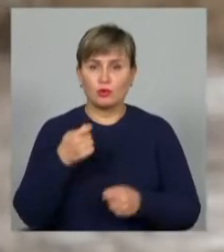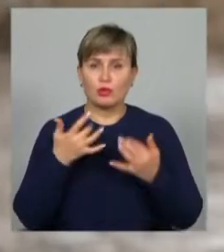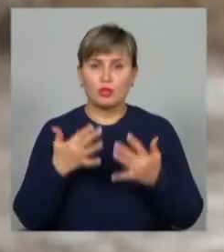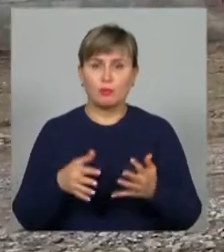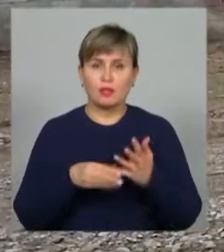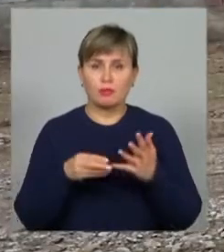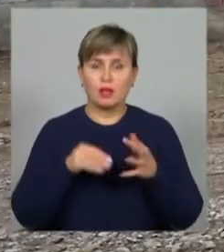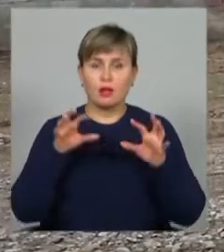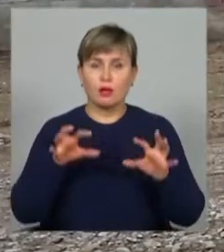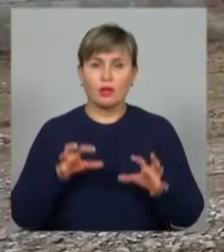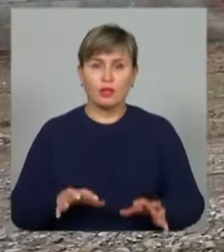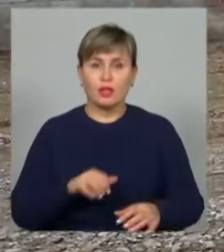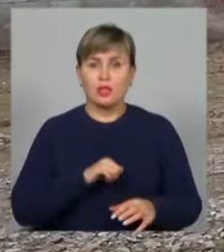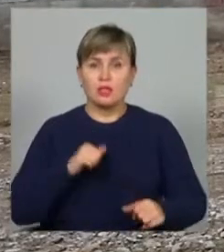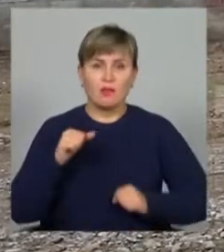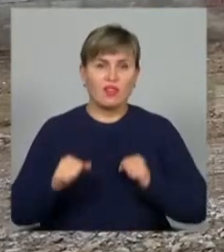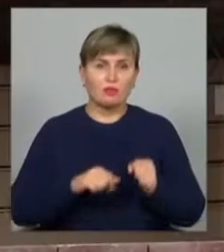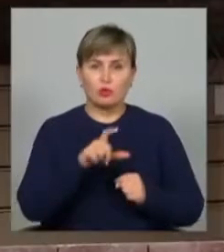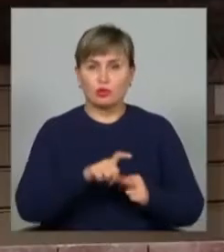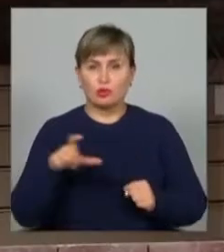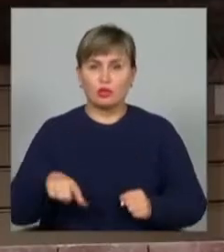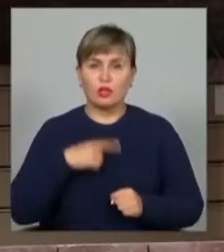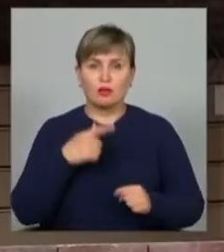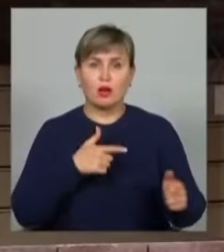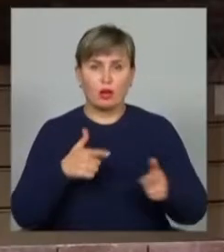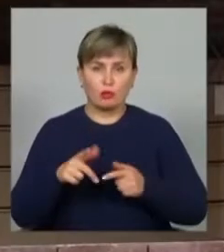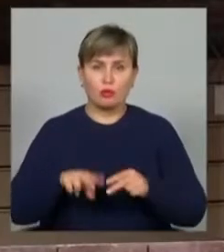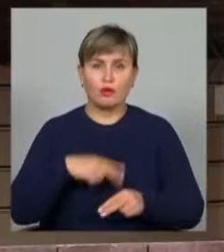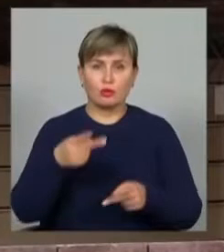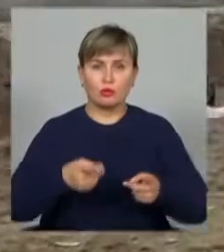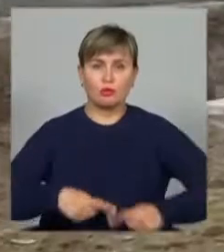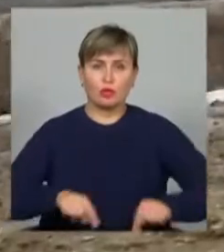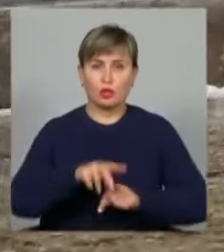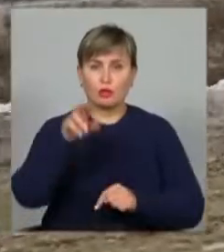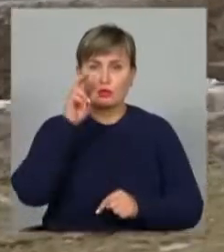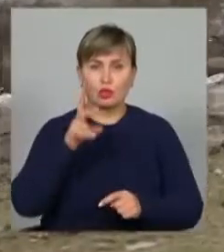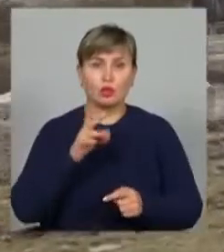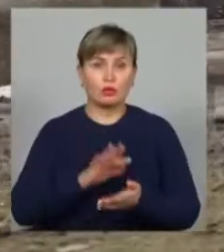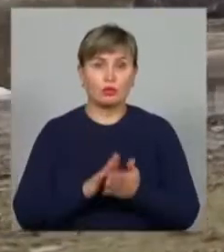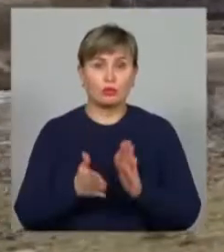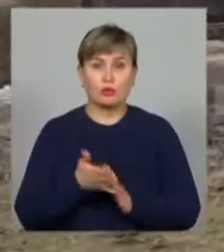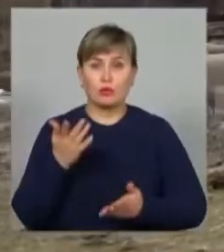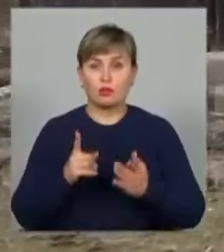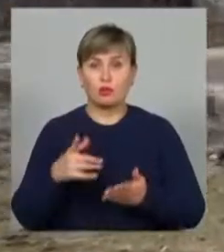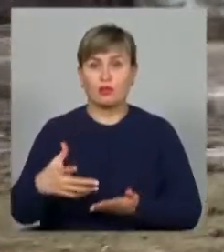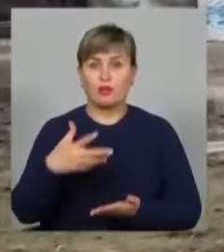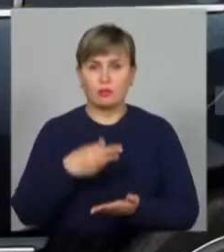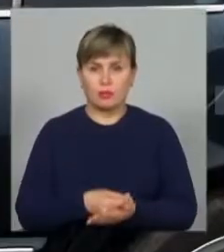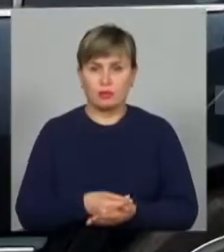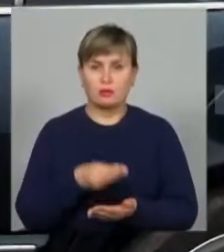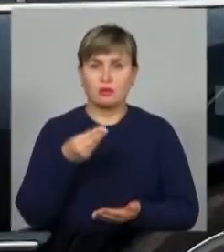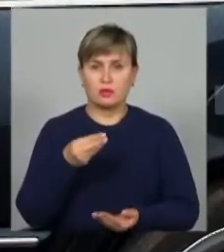земельного кодекса. Сами же возмущенные жители говорят, что готовы вернуть участки государству, но при условии, что им выплатят